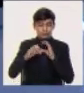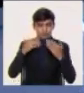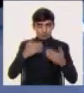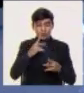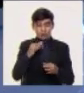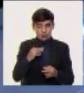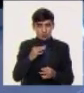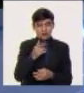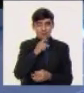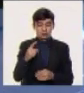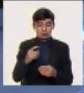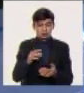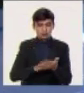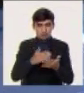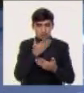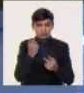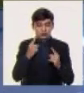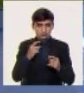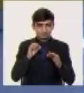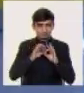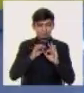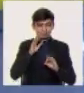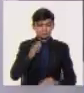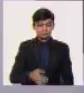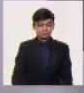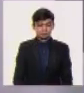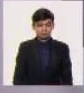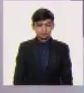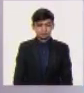голубого топлива все нет бахром абдуллаев с подробностями